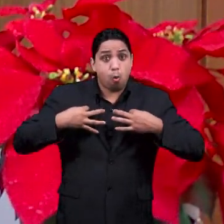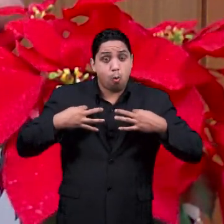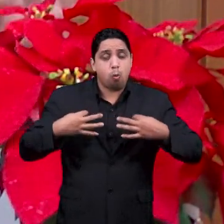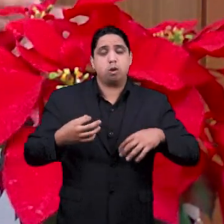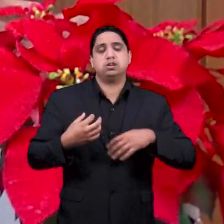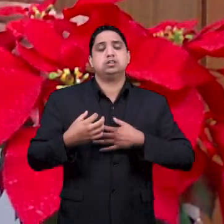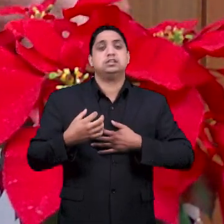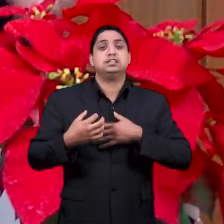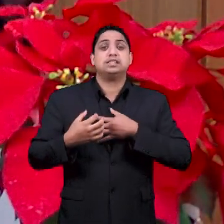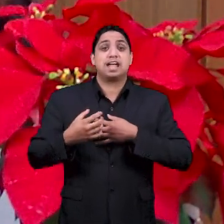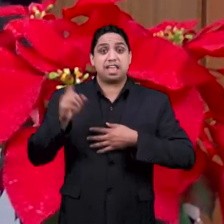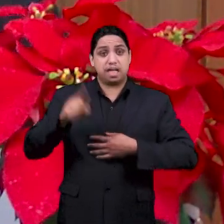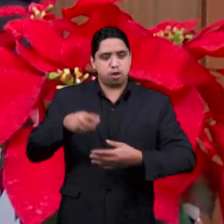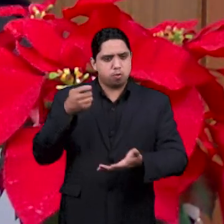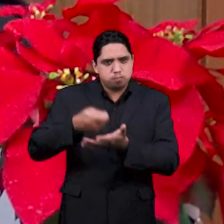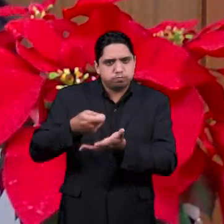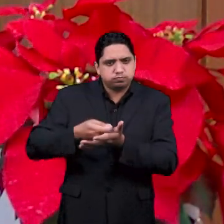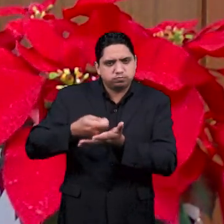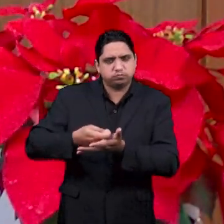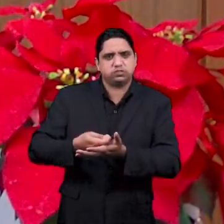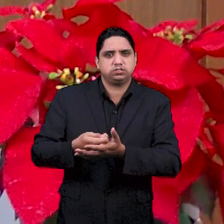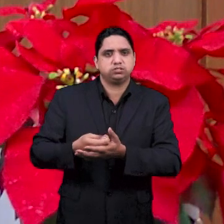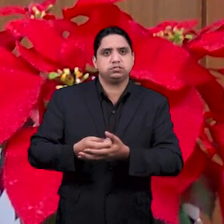одежды, которые использовались, да,